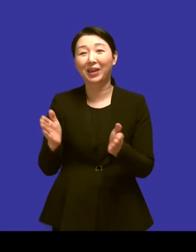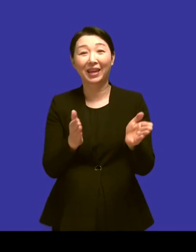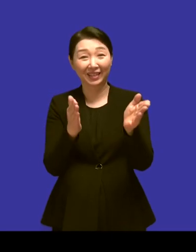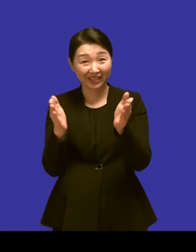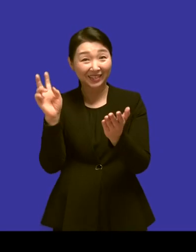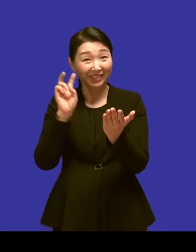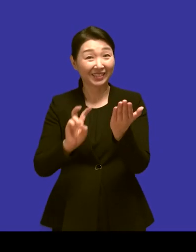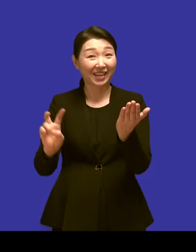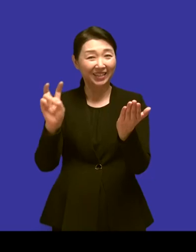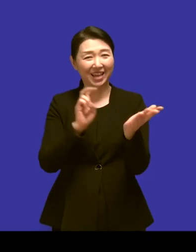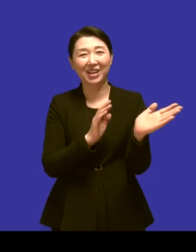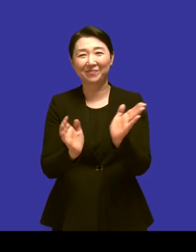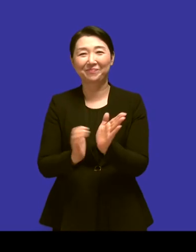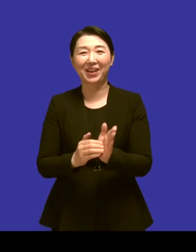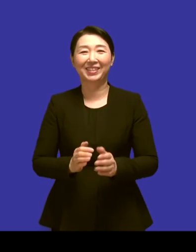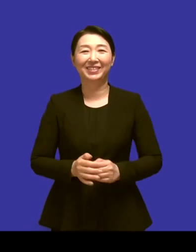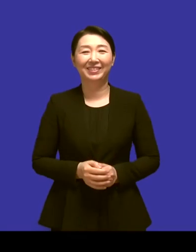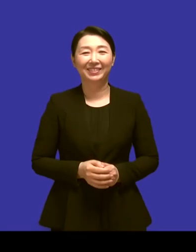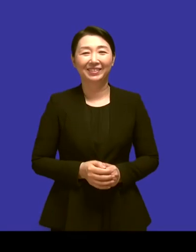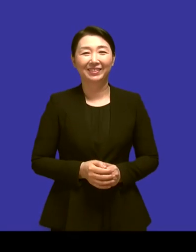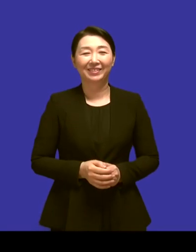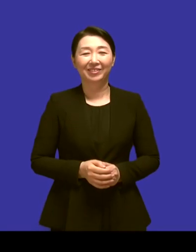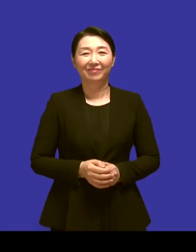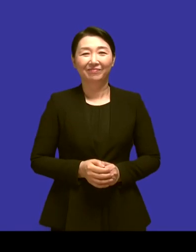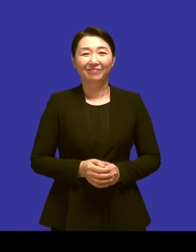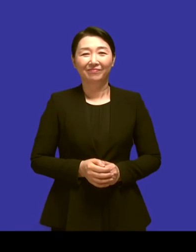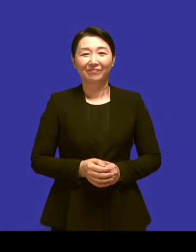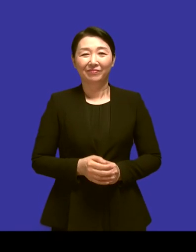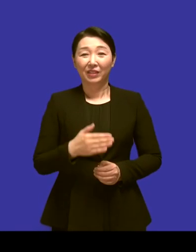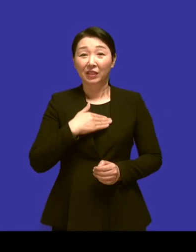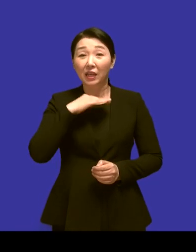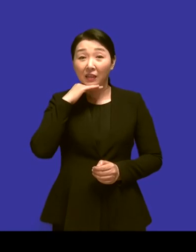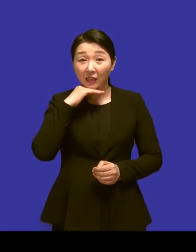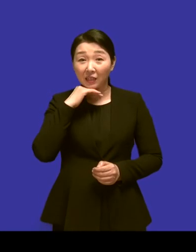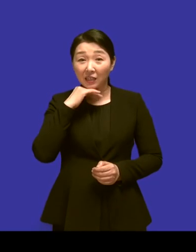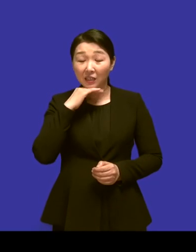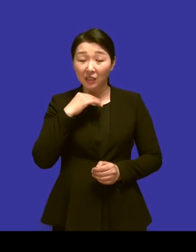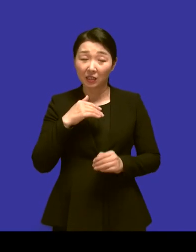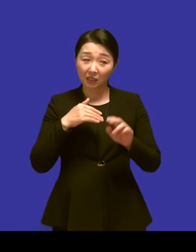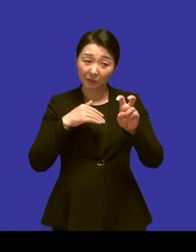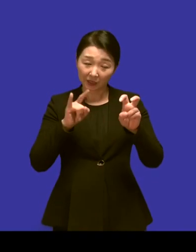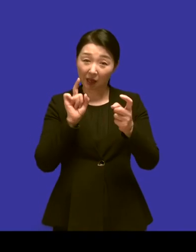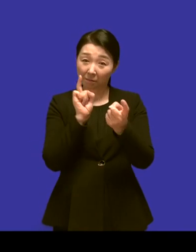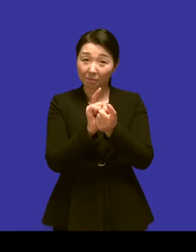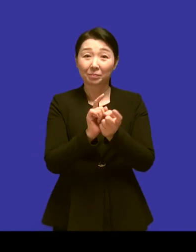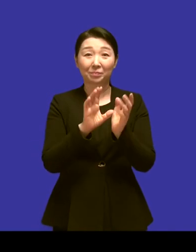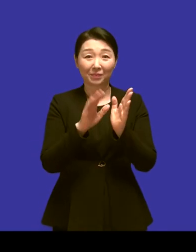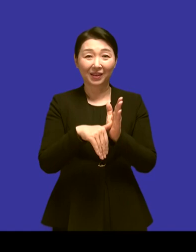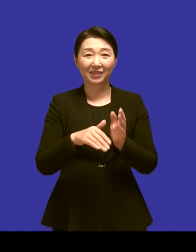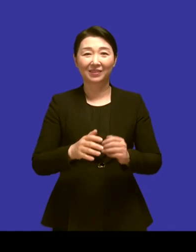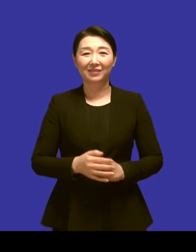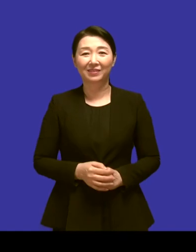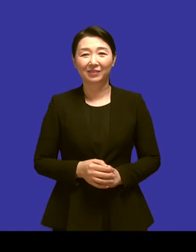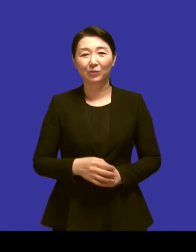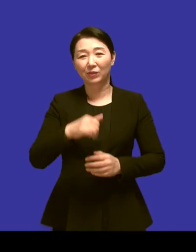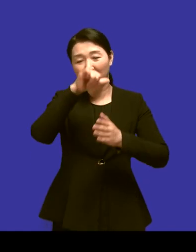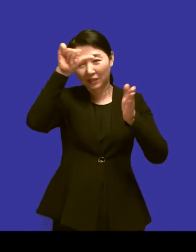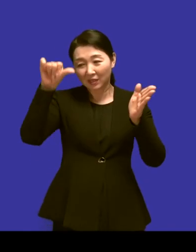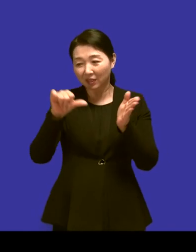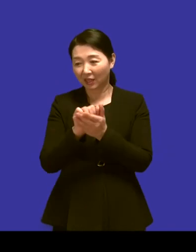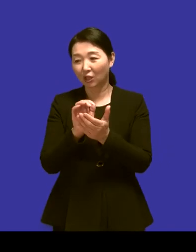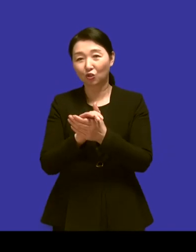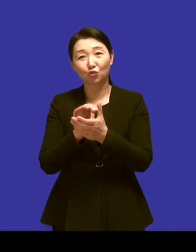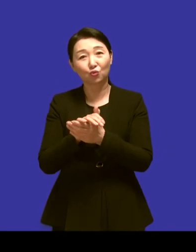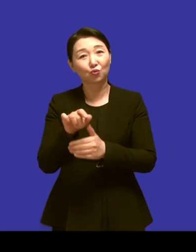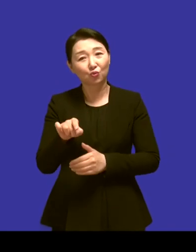길이라는 네. 찬양을 준비를 했는데 네. 제가 이제 20살 딱 되고 나서 제 이제 인생